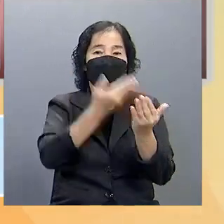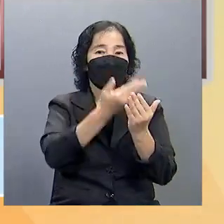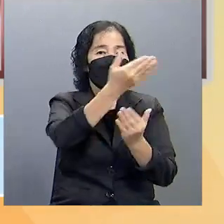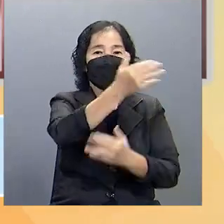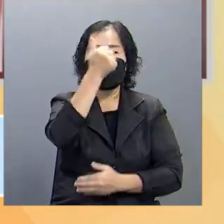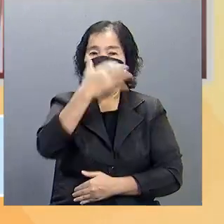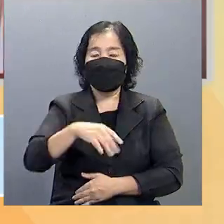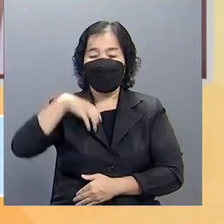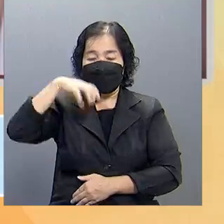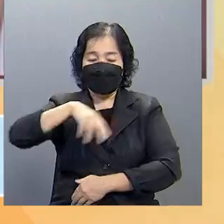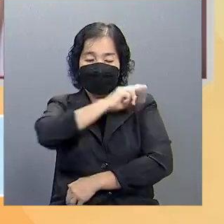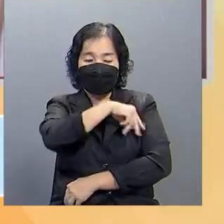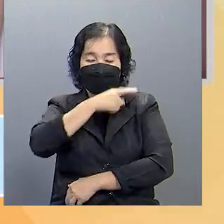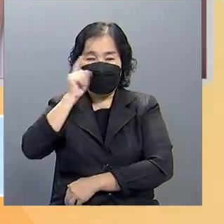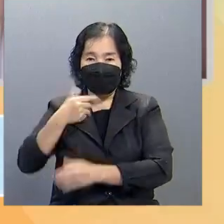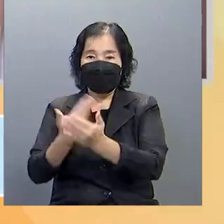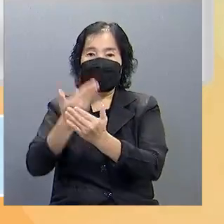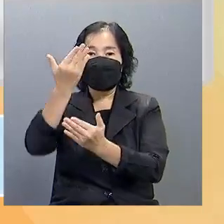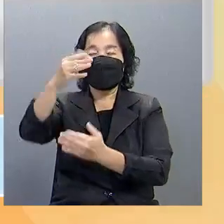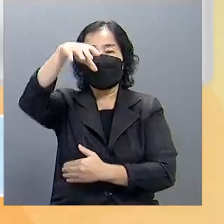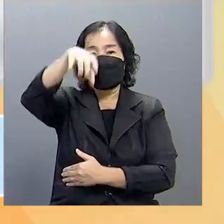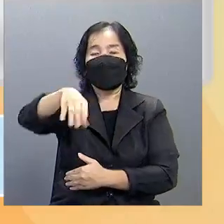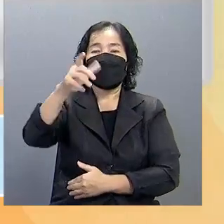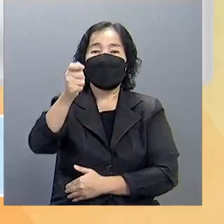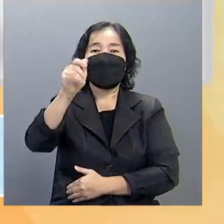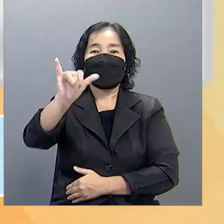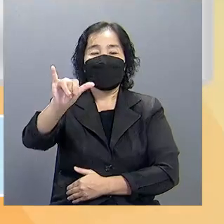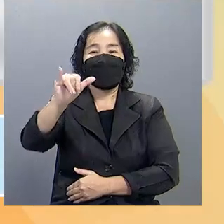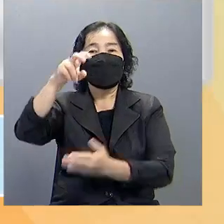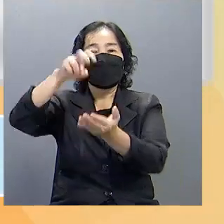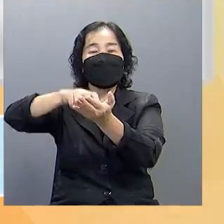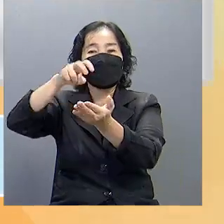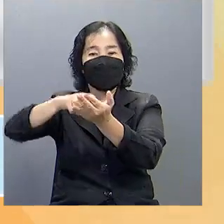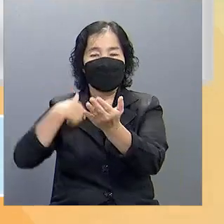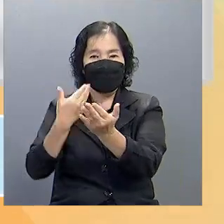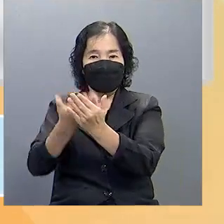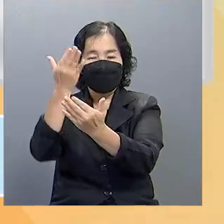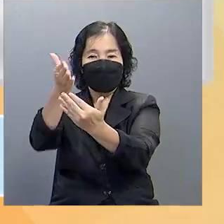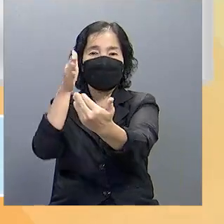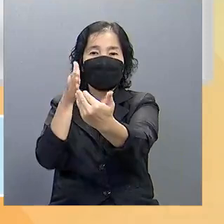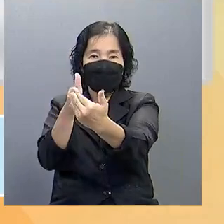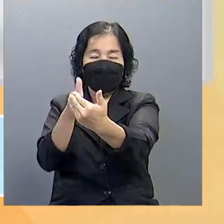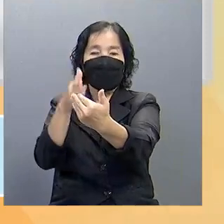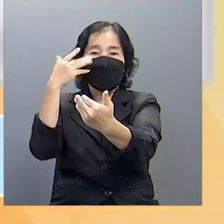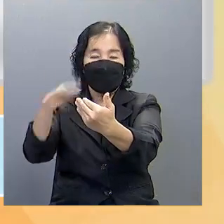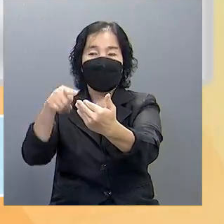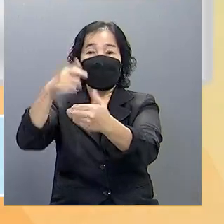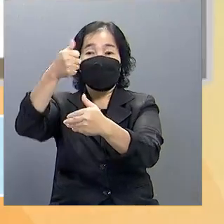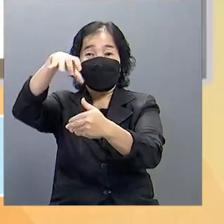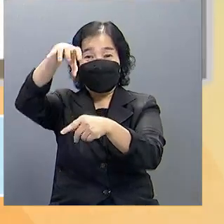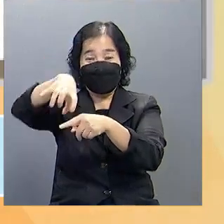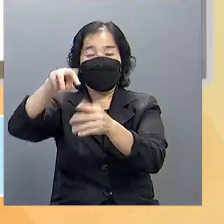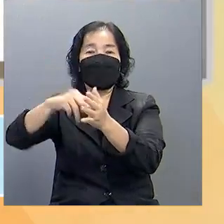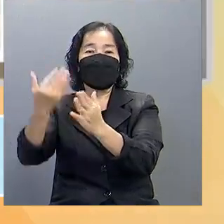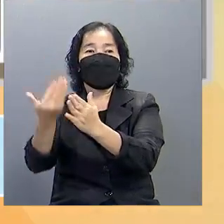ยอมอาหารไม่เอาจะเป็นตัวกลางในการกับแล้วเพราะว่าอยากตัวนี้ก็ต้องคือมีอยากกลุ่มพอสมควรครับที่เป็นกลุ่มซีเรียที่อยต้องบริหารจัดการ